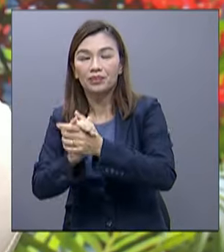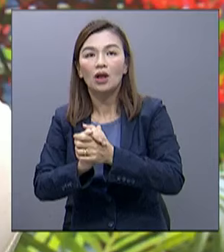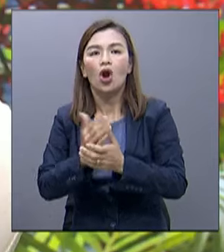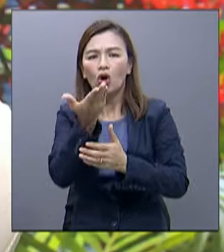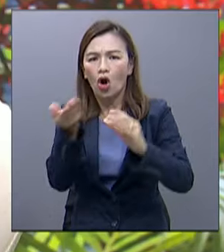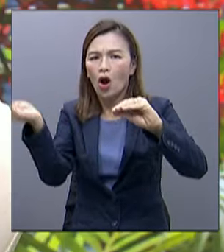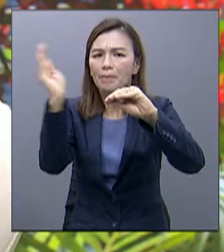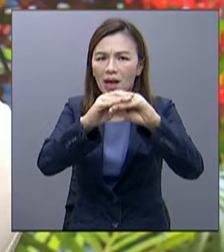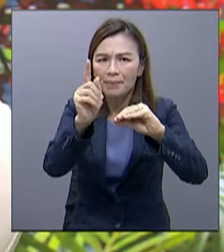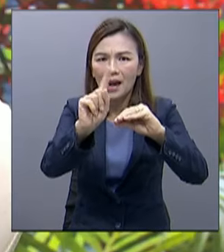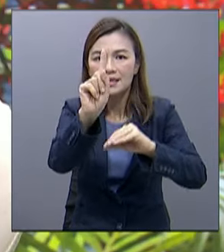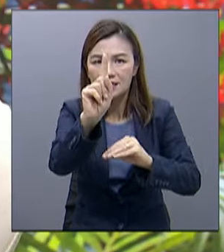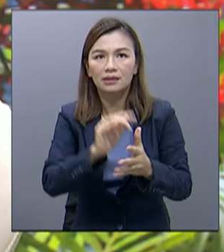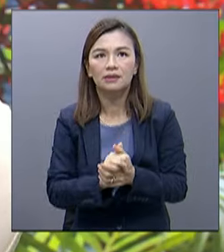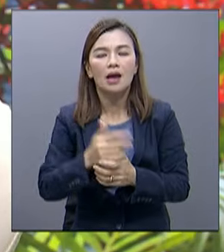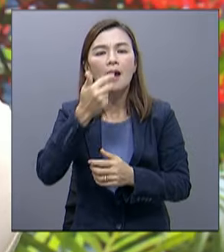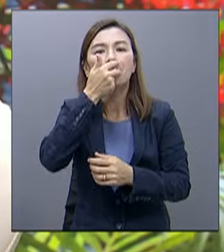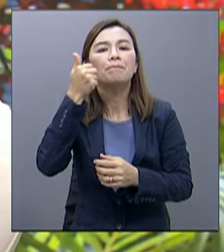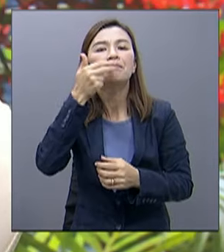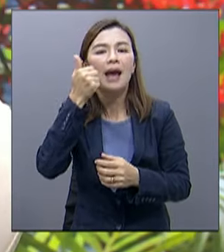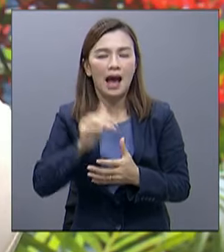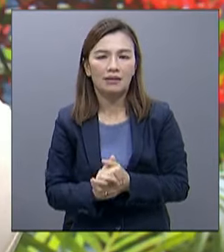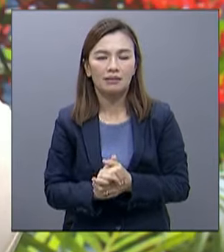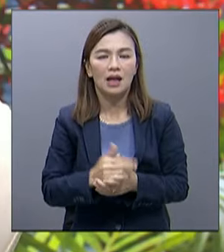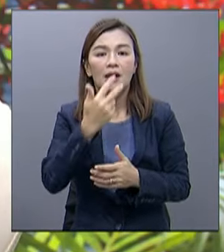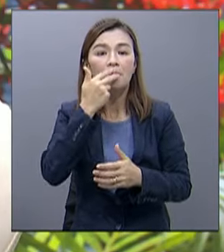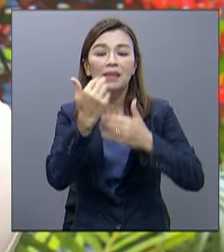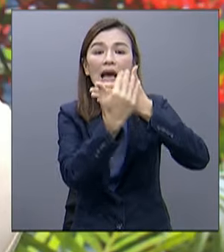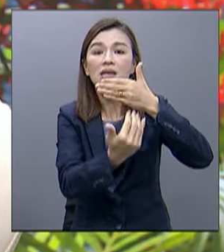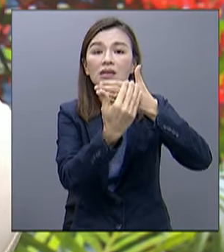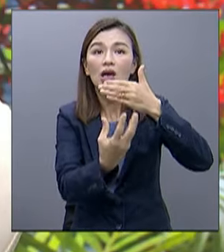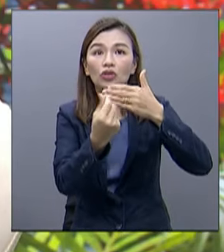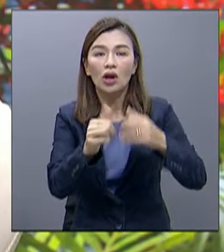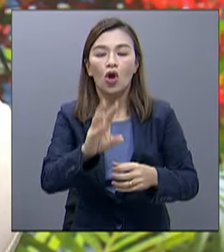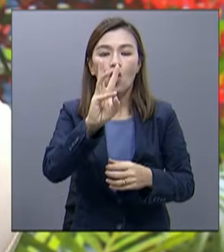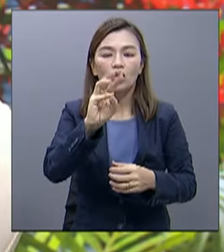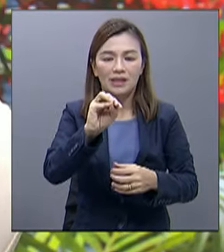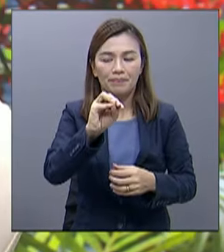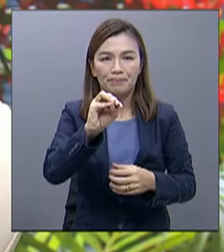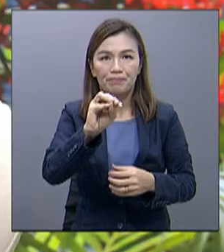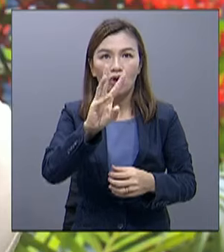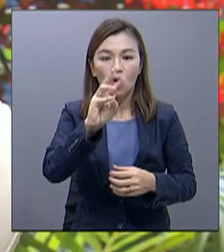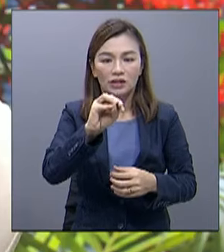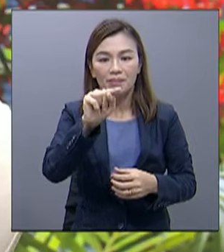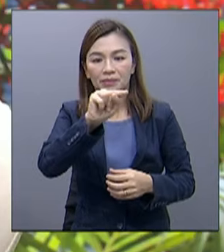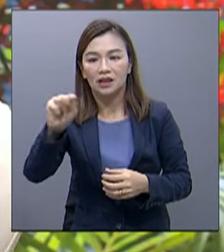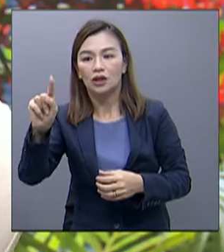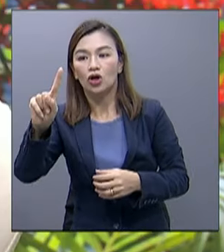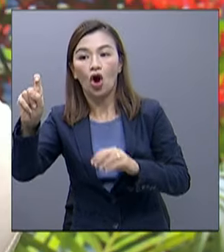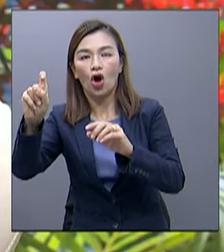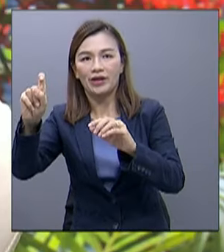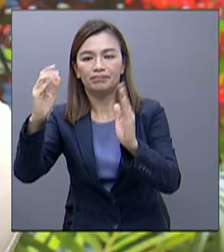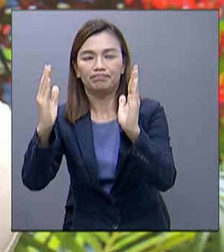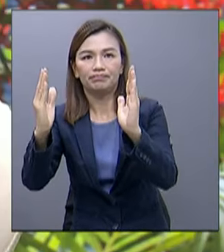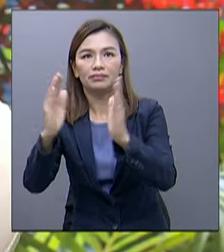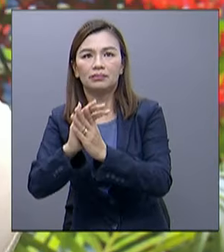นึงก็คือน้ำตาลในเลือดอืนะครับเพประมาณ 60 70 - 100ไม่เกิน 100ถ้าเกิด 100ขึ้นไปมี